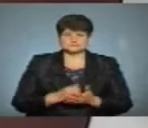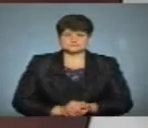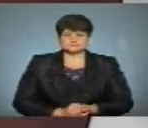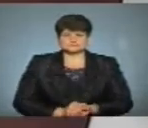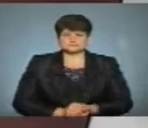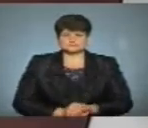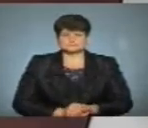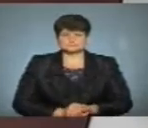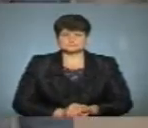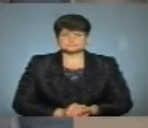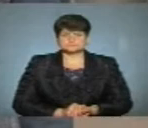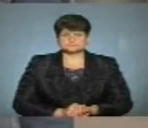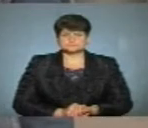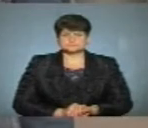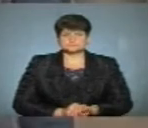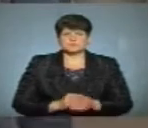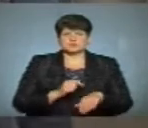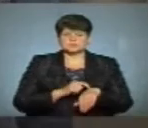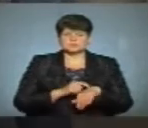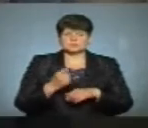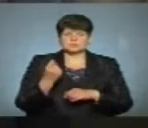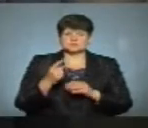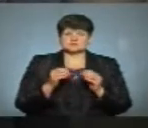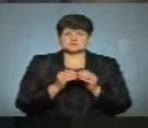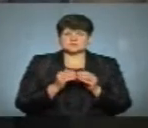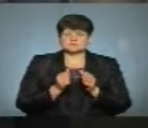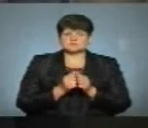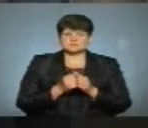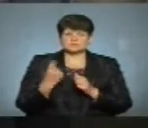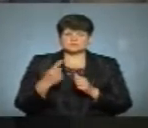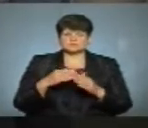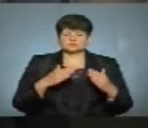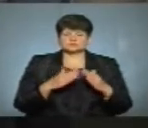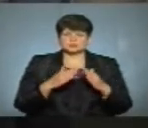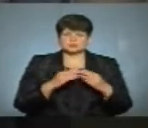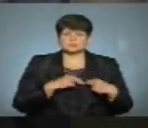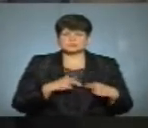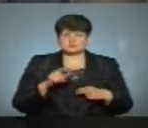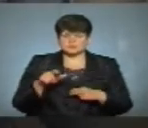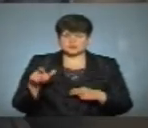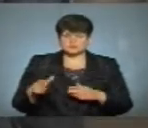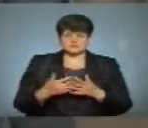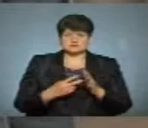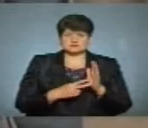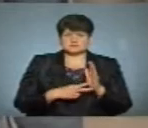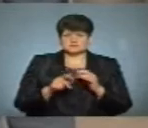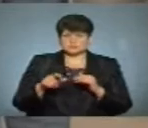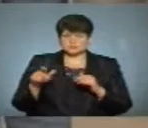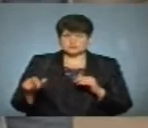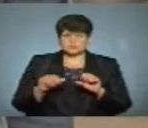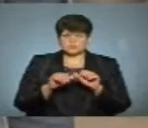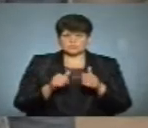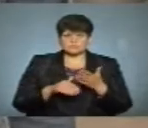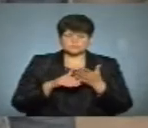Ярошенко. На годиннику 11:10 біля обласного будинку праці на цю хвилину близько 70 людей